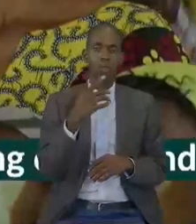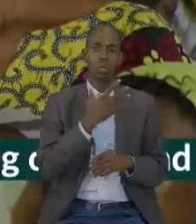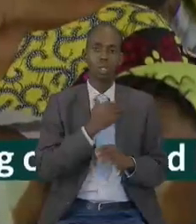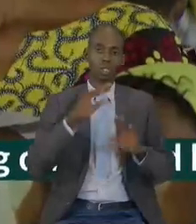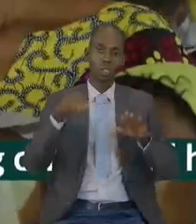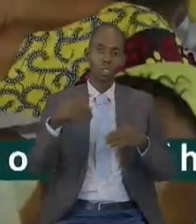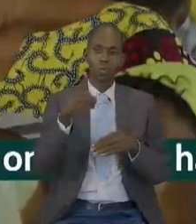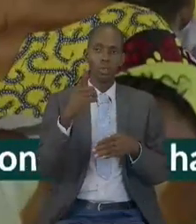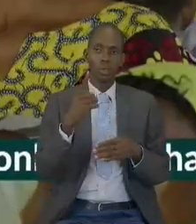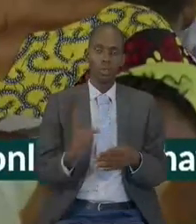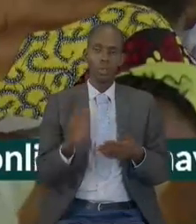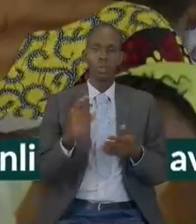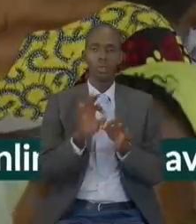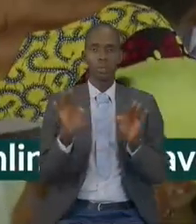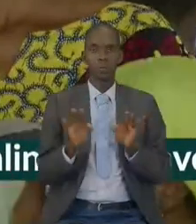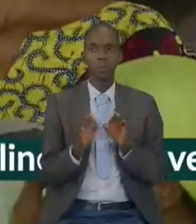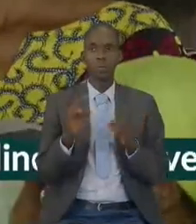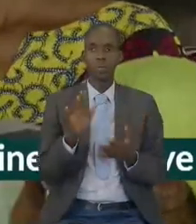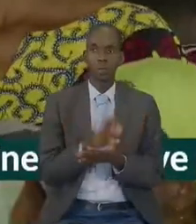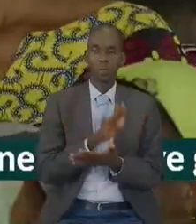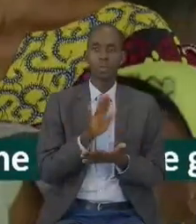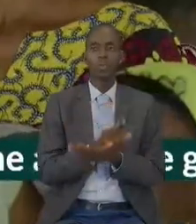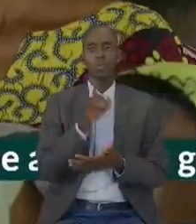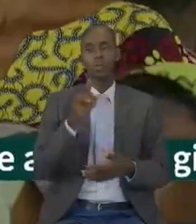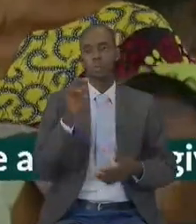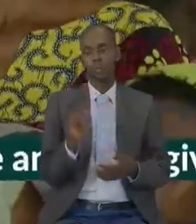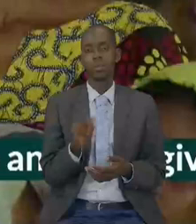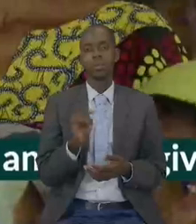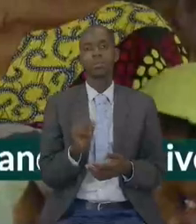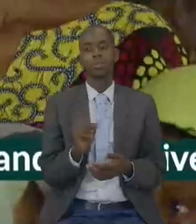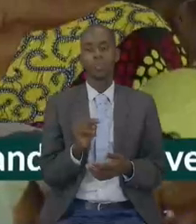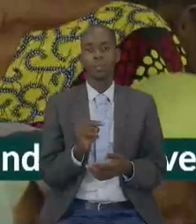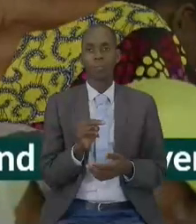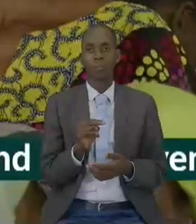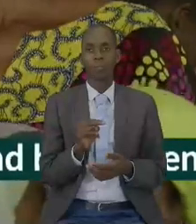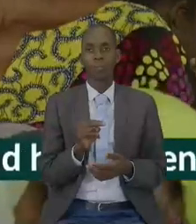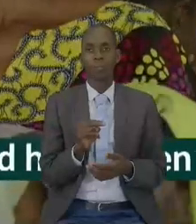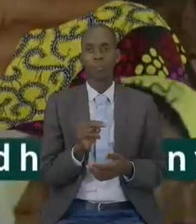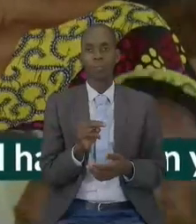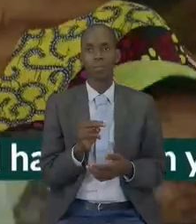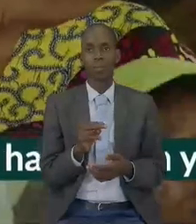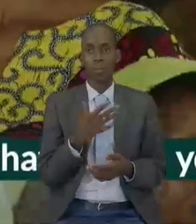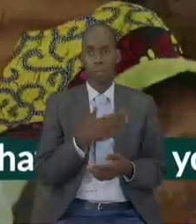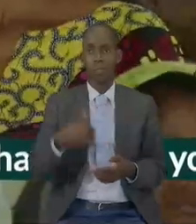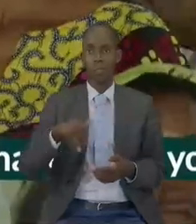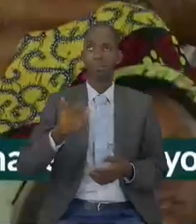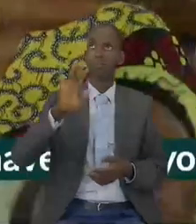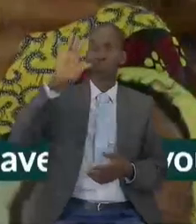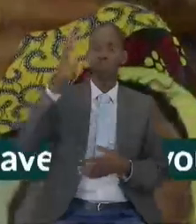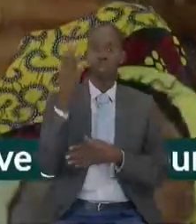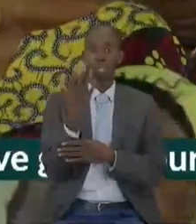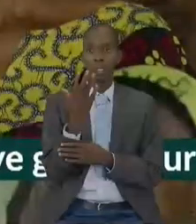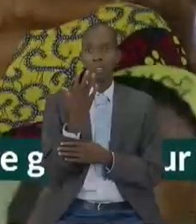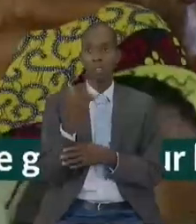et éviter de donner ces informations. Nous voulons vous aider et vous préparer pour que vous puissiez aller au